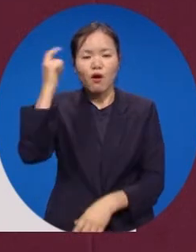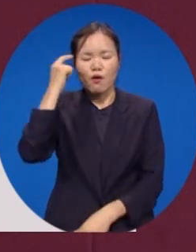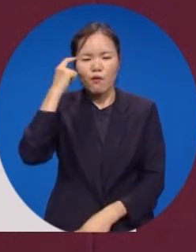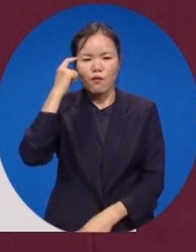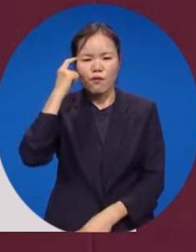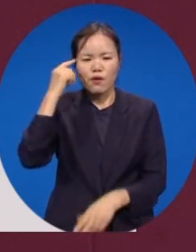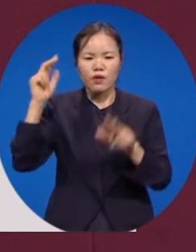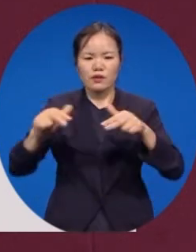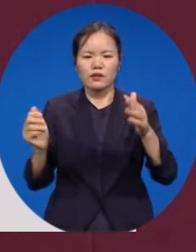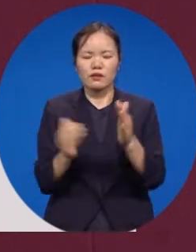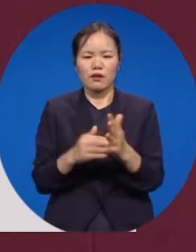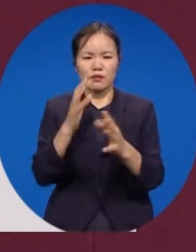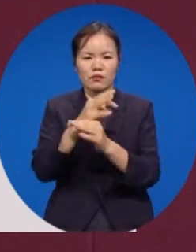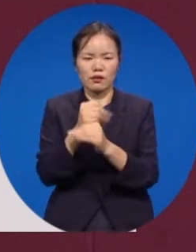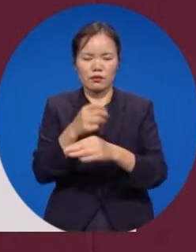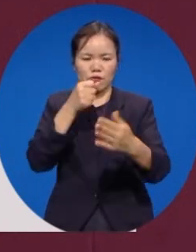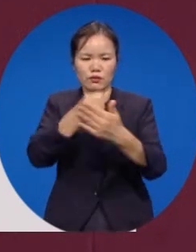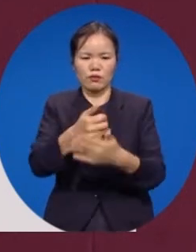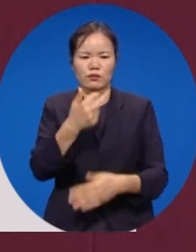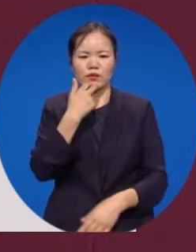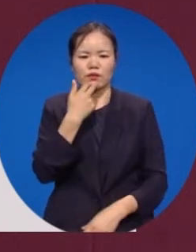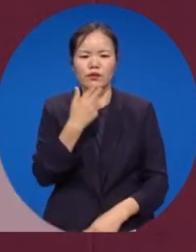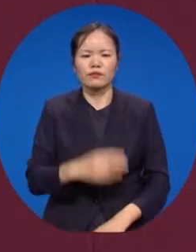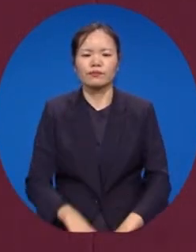아직까지 날짜조차 잡히지 않는 것입니까?